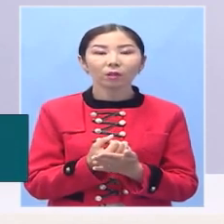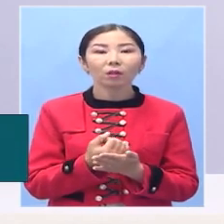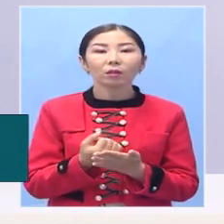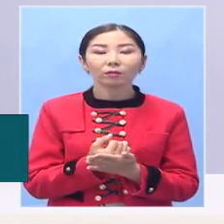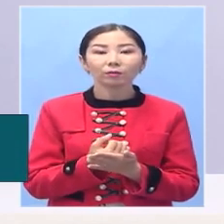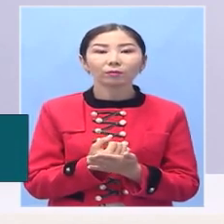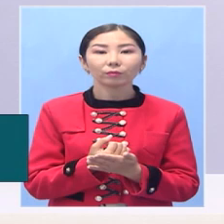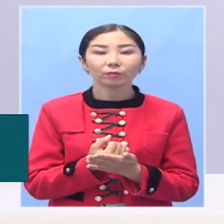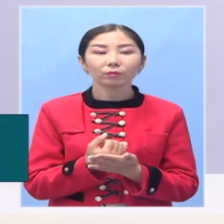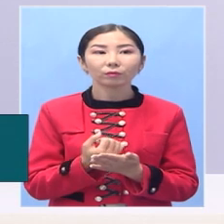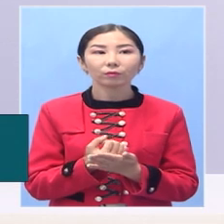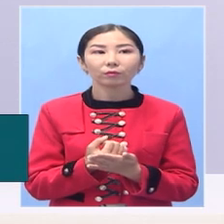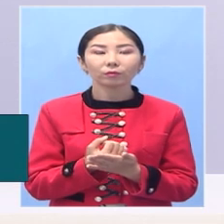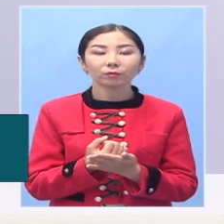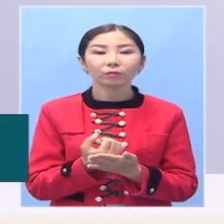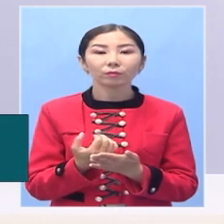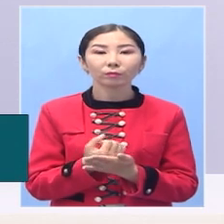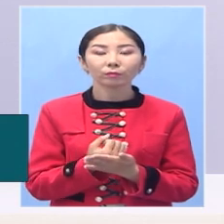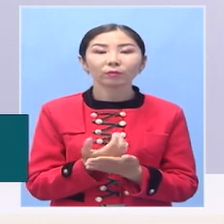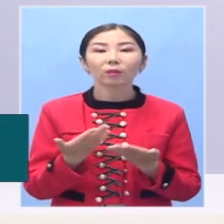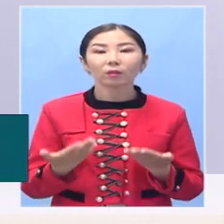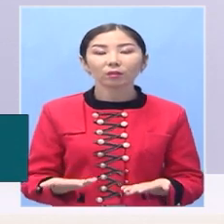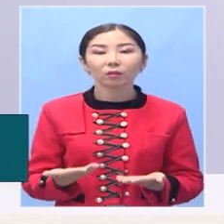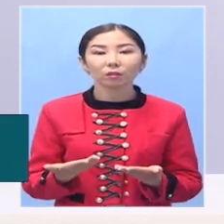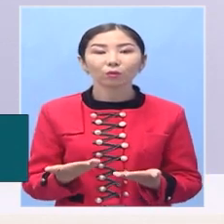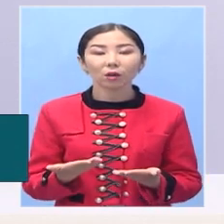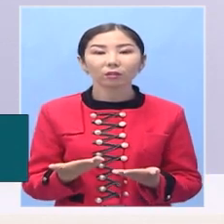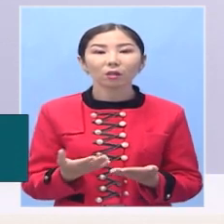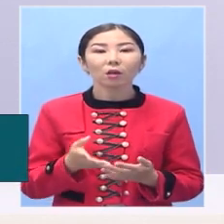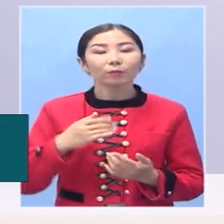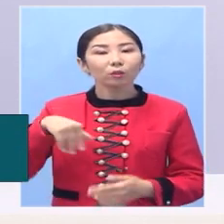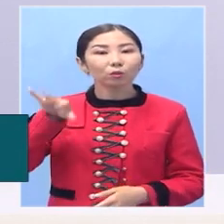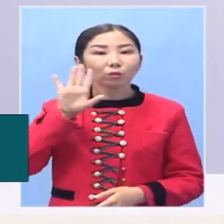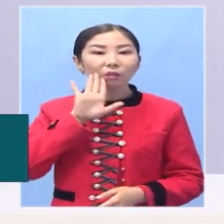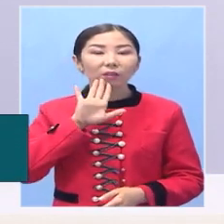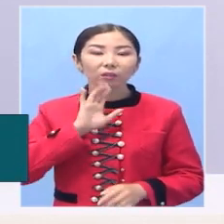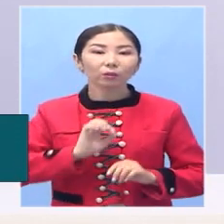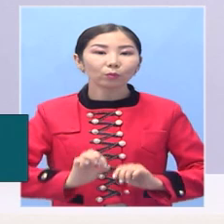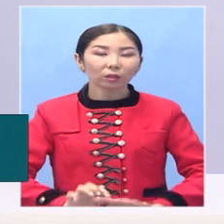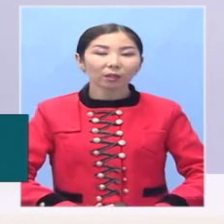жаңағы, қазіргі таңда енді, мына су тасқынына байланысты,